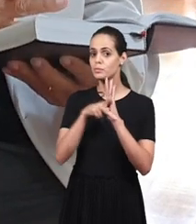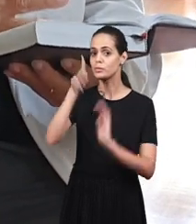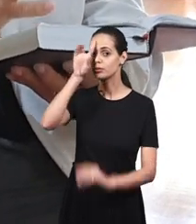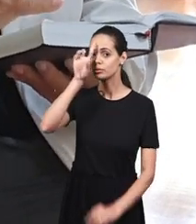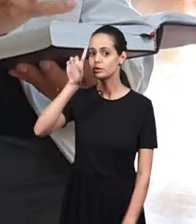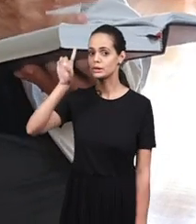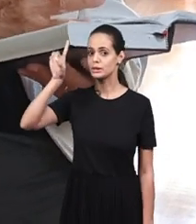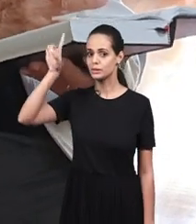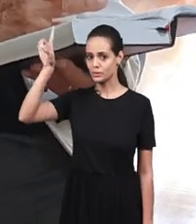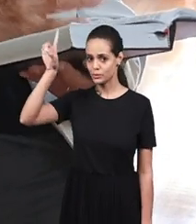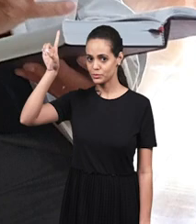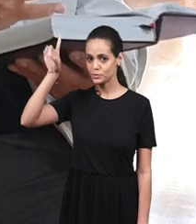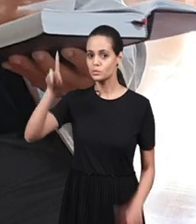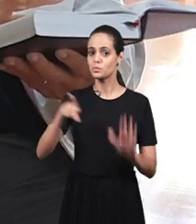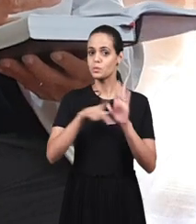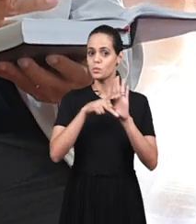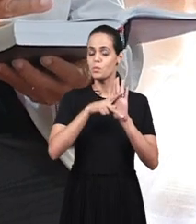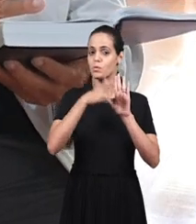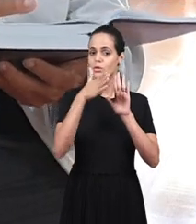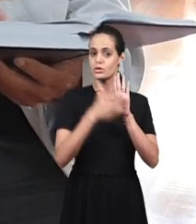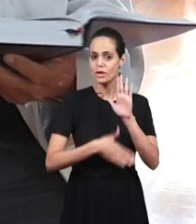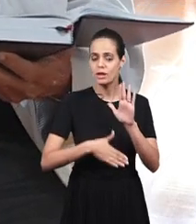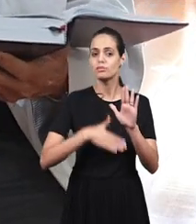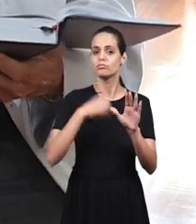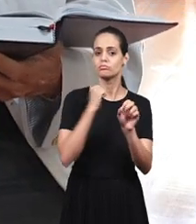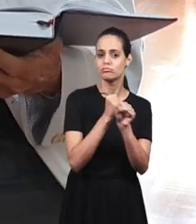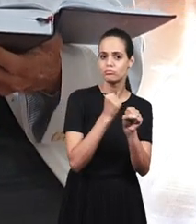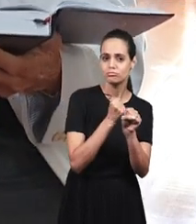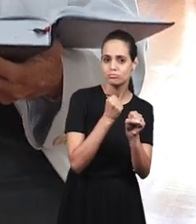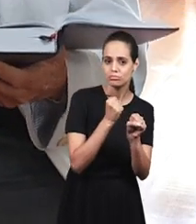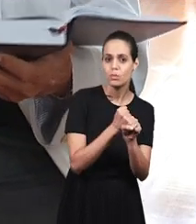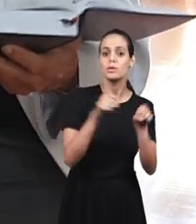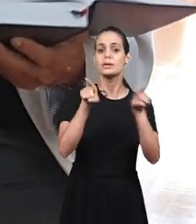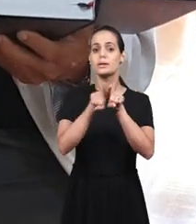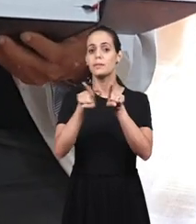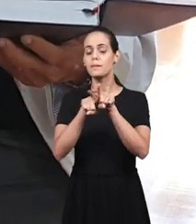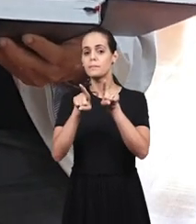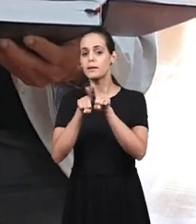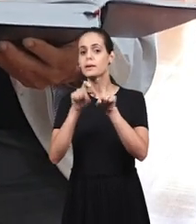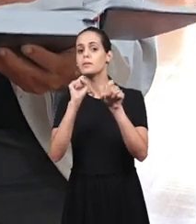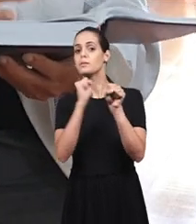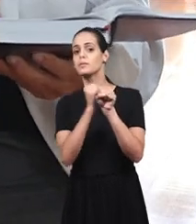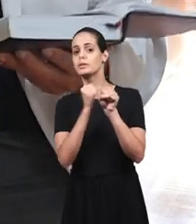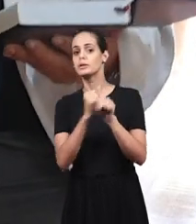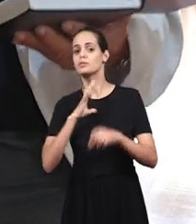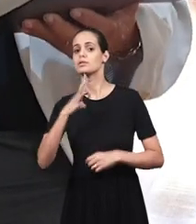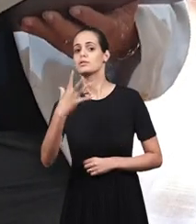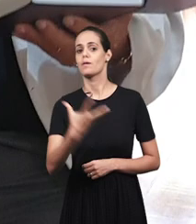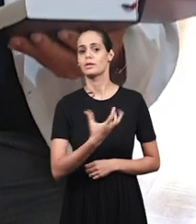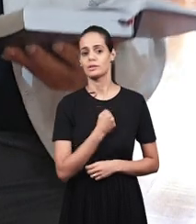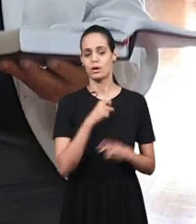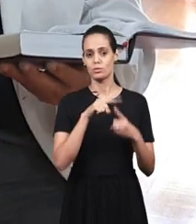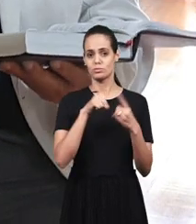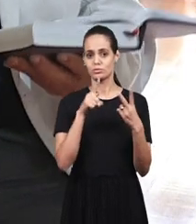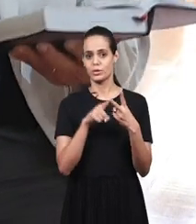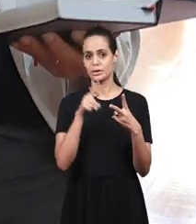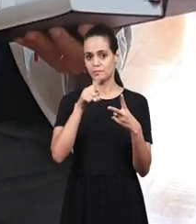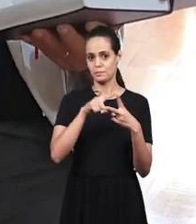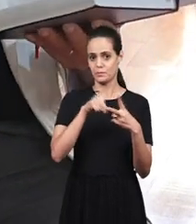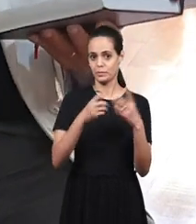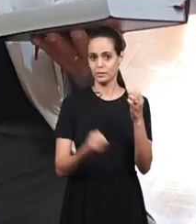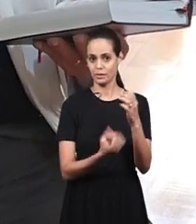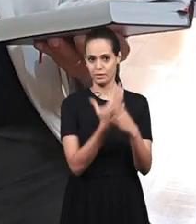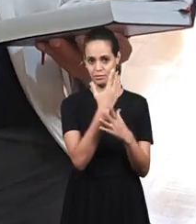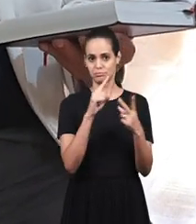est, il est dans le projet de Dieu, dans le projet de la création, de la rédemption. Il est